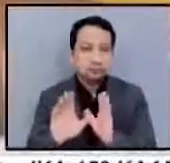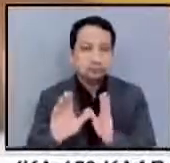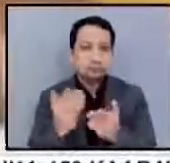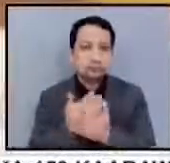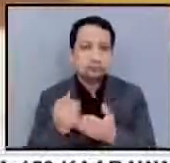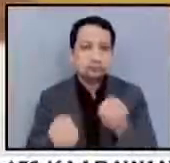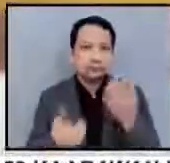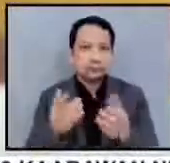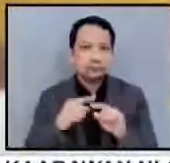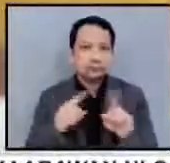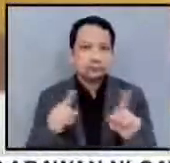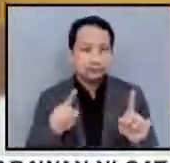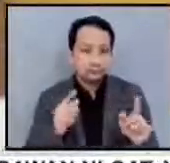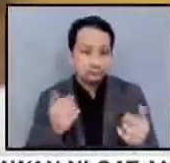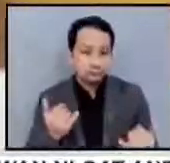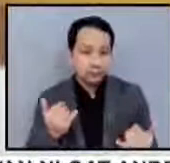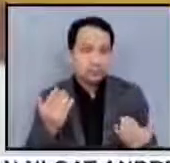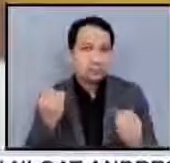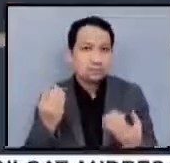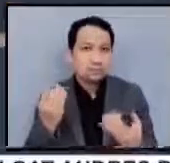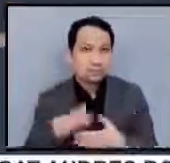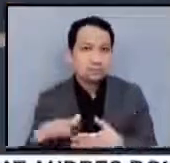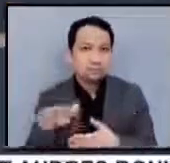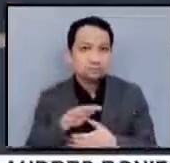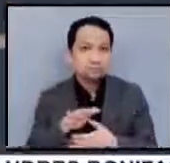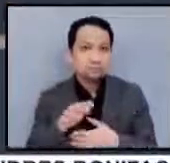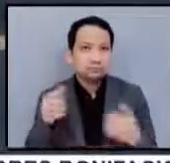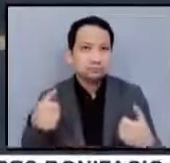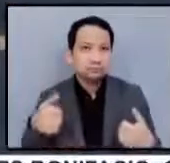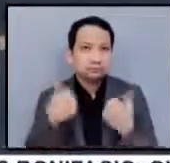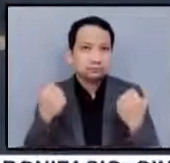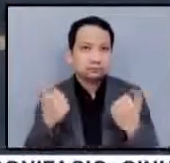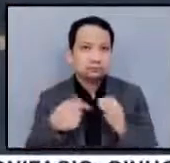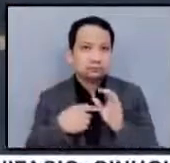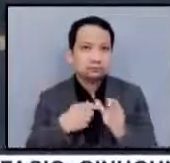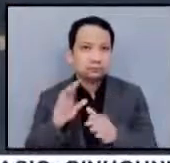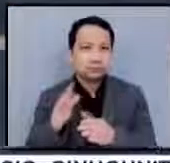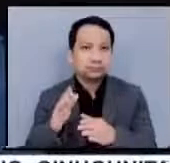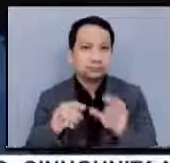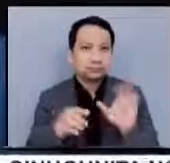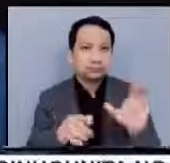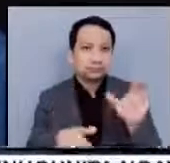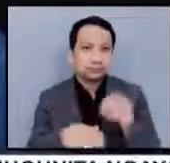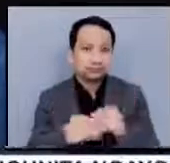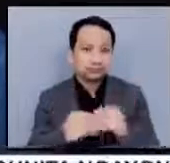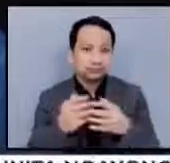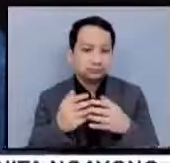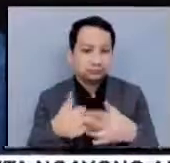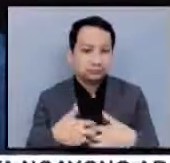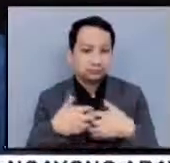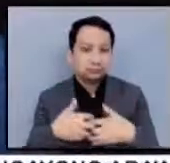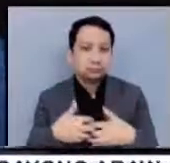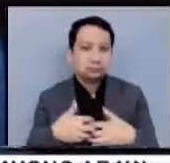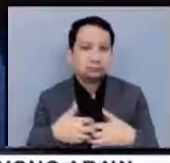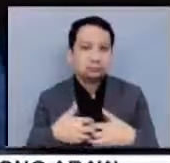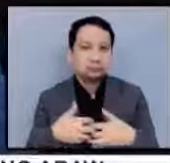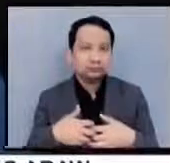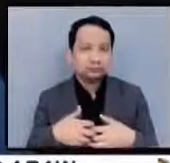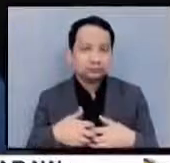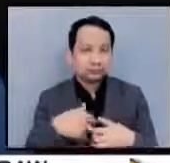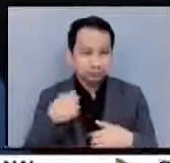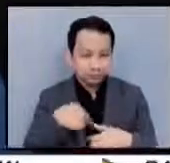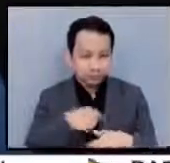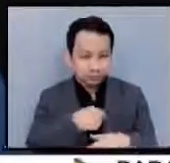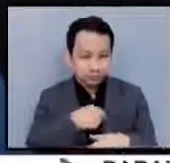hanggang ngayon marami pa rin nadidiskrasya rito. Tinutulan na ito ng mga manufacturer. Lagi naming sinasabi na pag